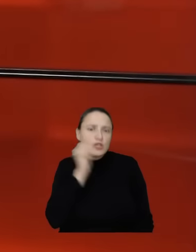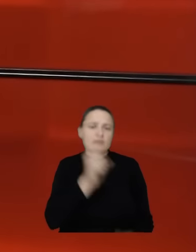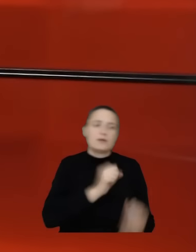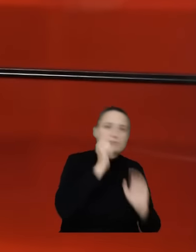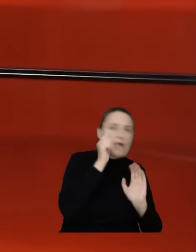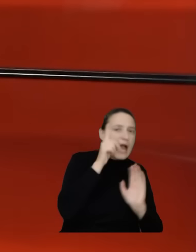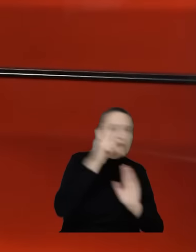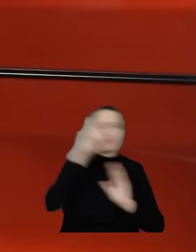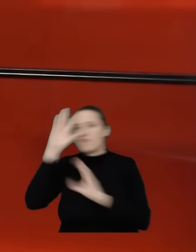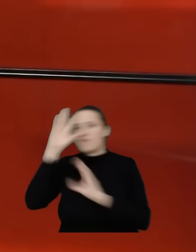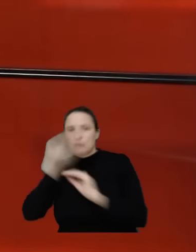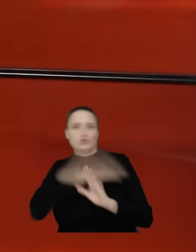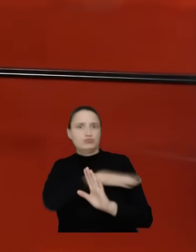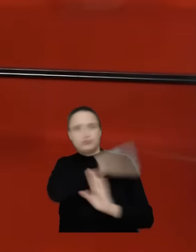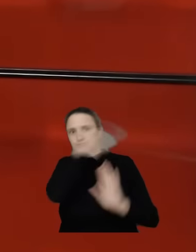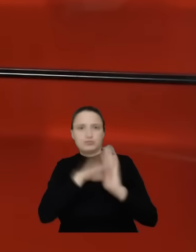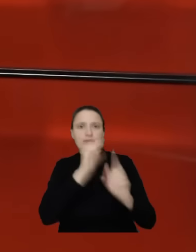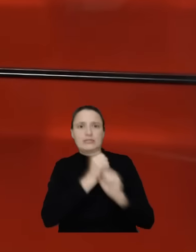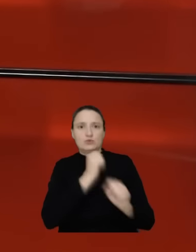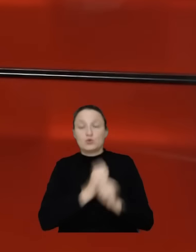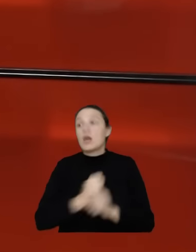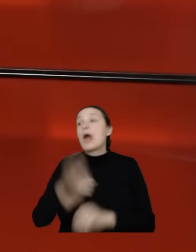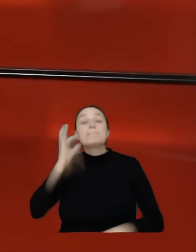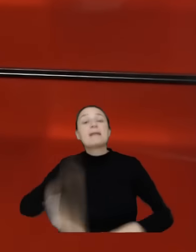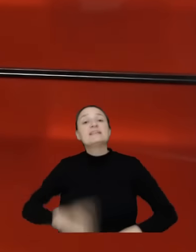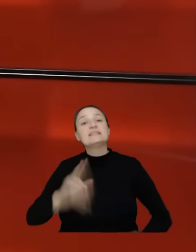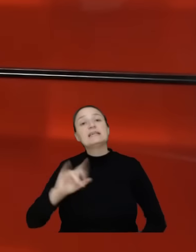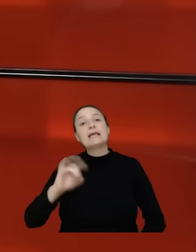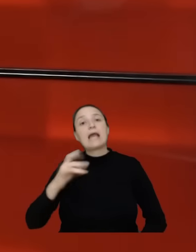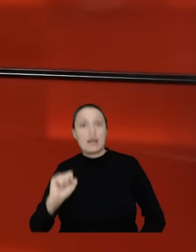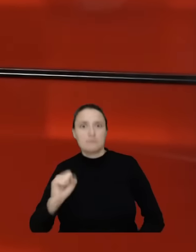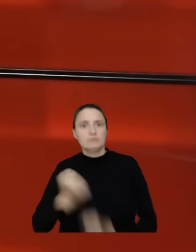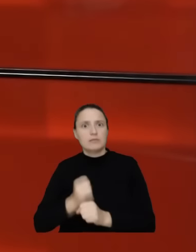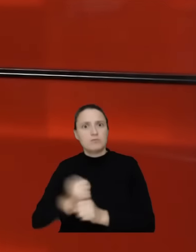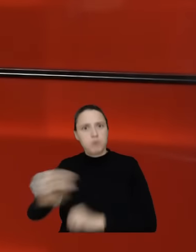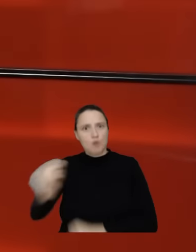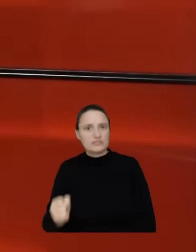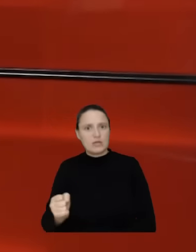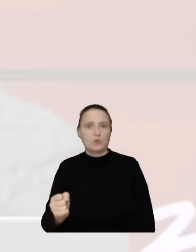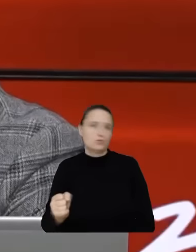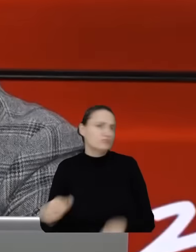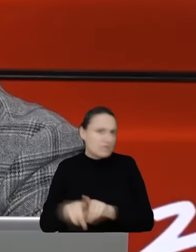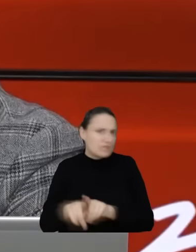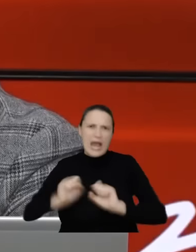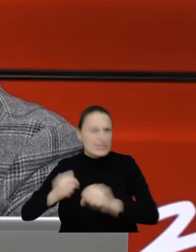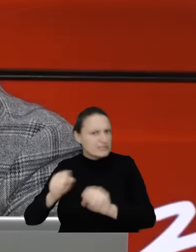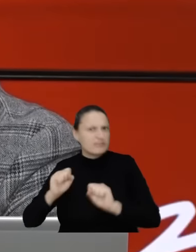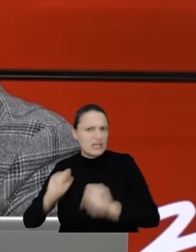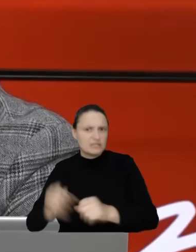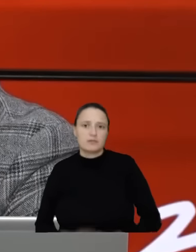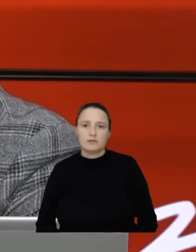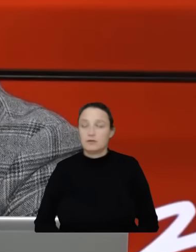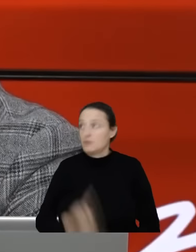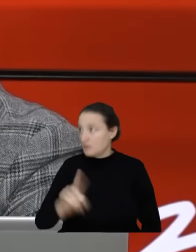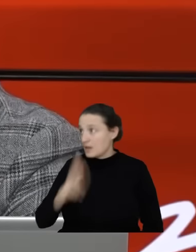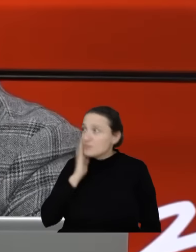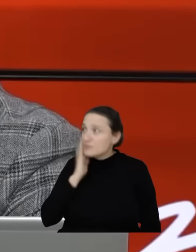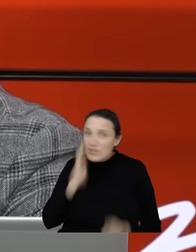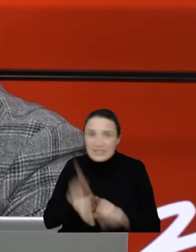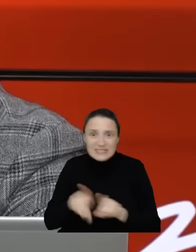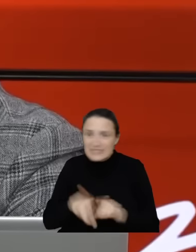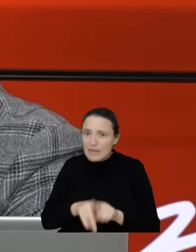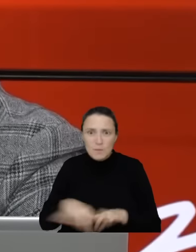Pani Kinga jest posłanką bardzo, bardzo aktywną. Ale mieszkają w tym samym mieszkaniu. Czy